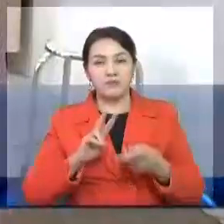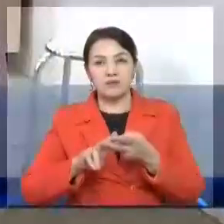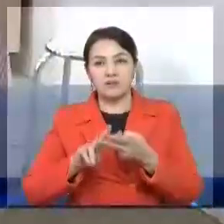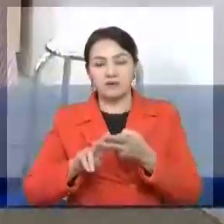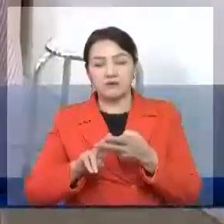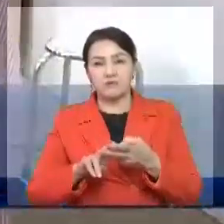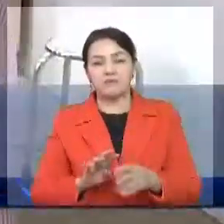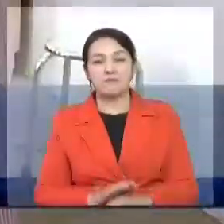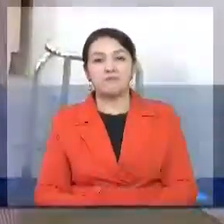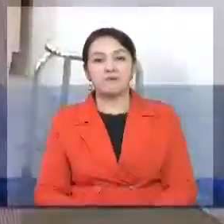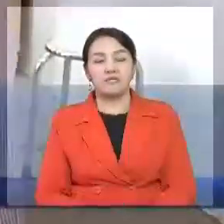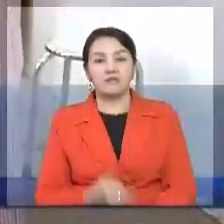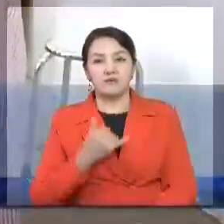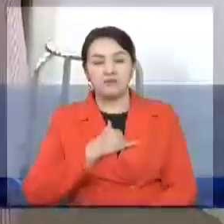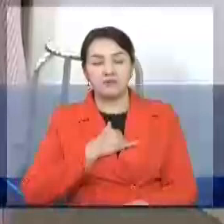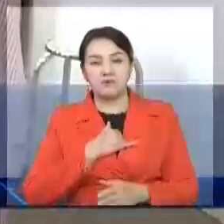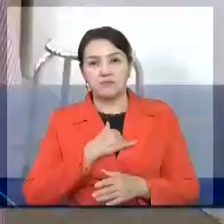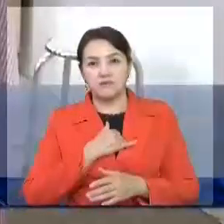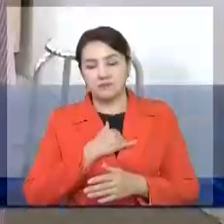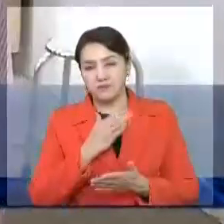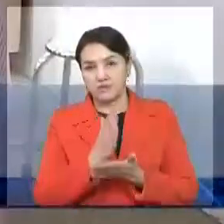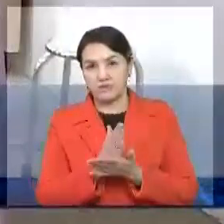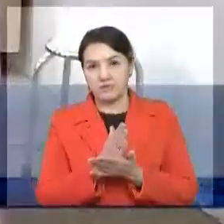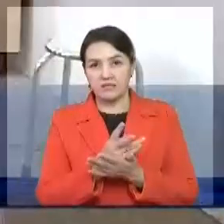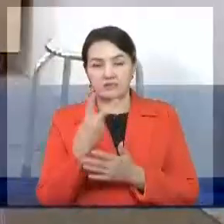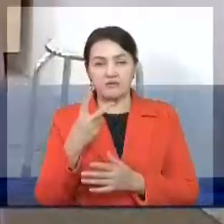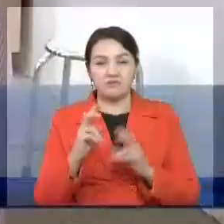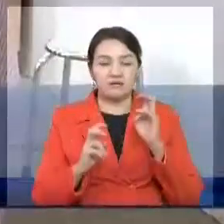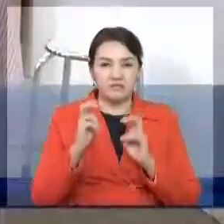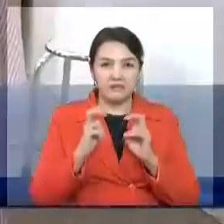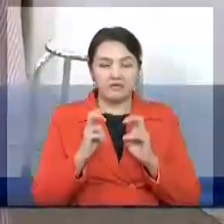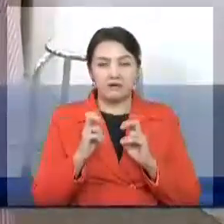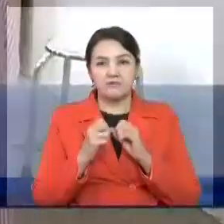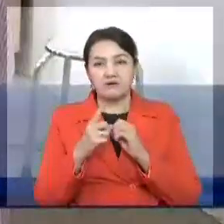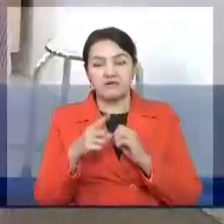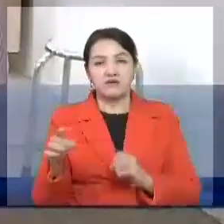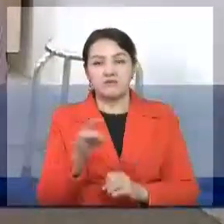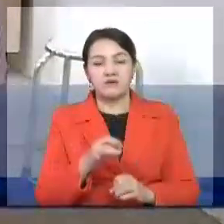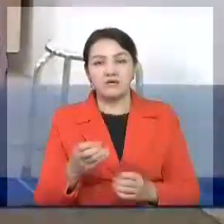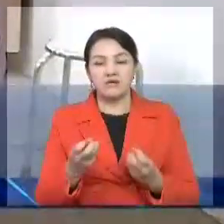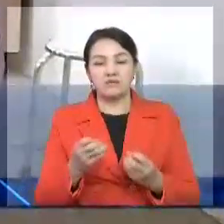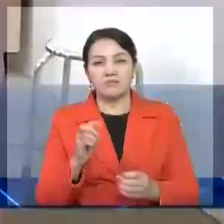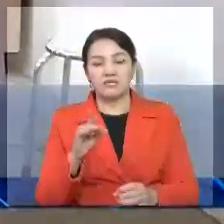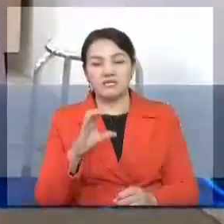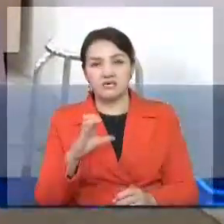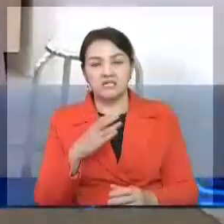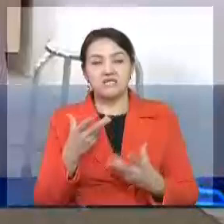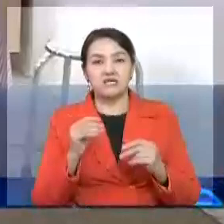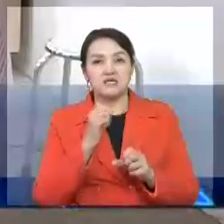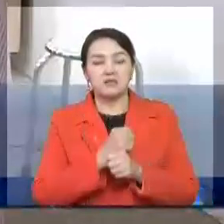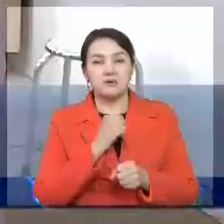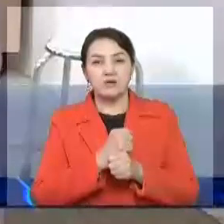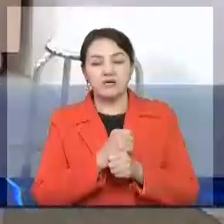свои сроки. У нас есть еще два цеха в 11 микрорайоне и на БАЦ, где работают люди